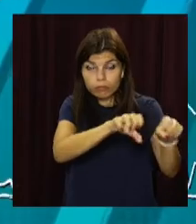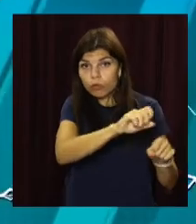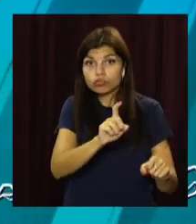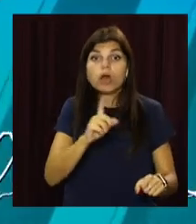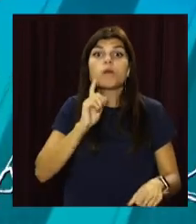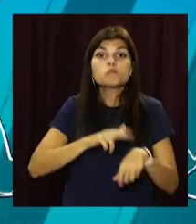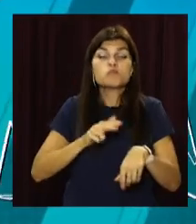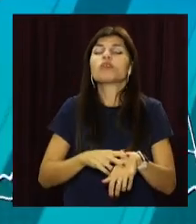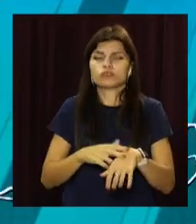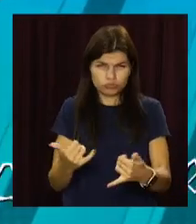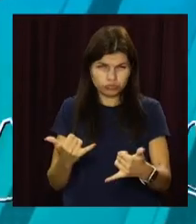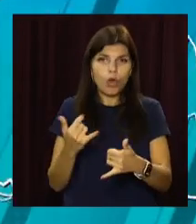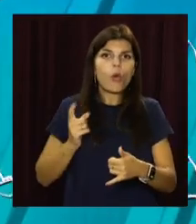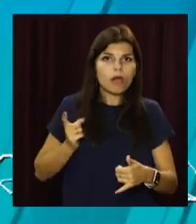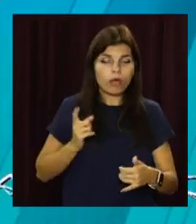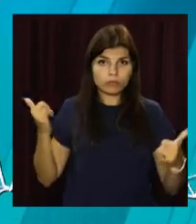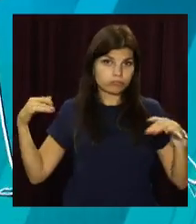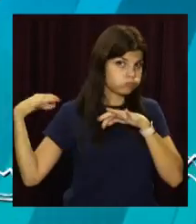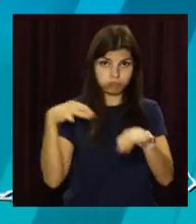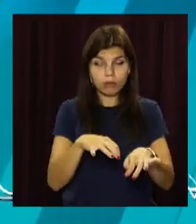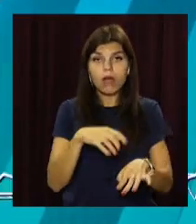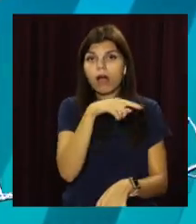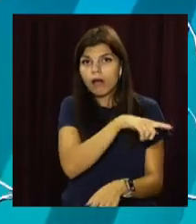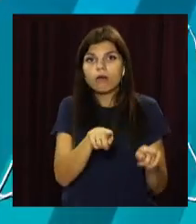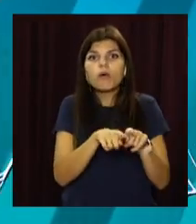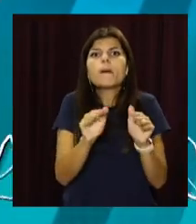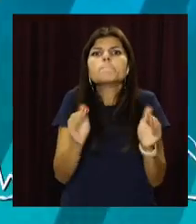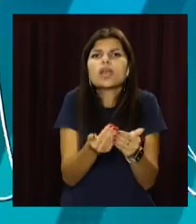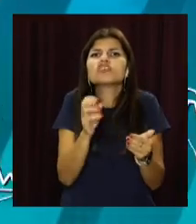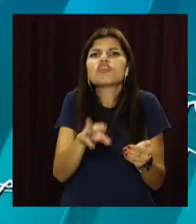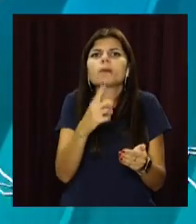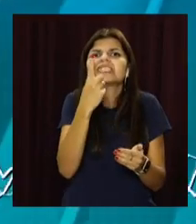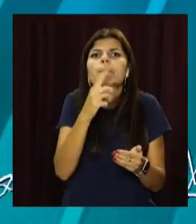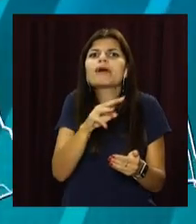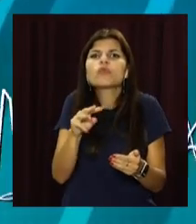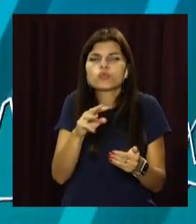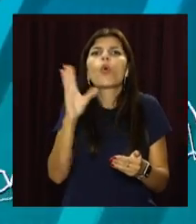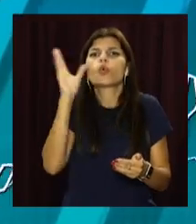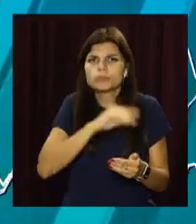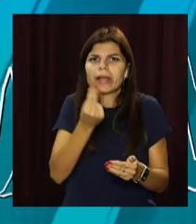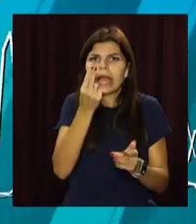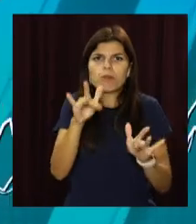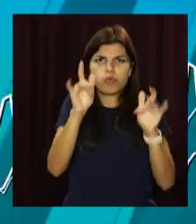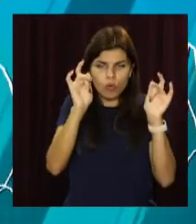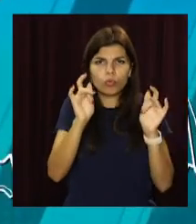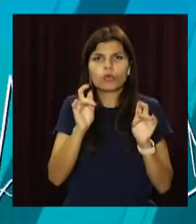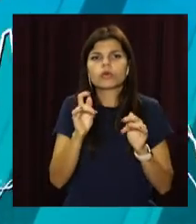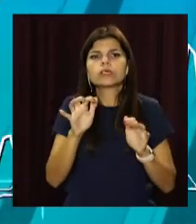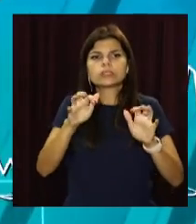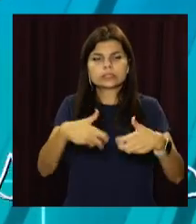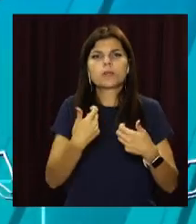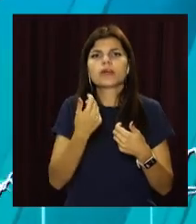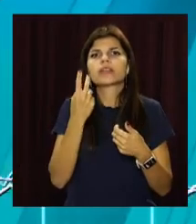мы доехали, пока доехала охрана, он успел, он меньше чем за минуту вытащил деньги из кассы, забрал